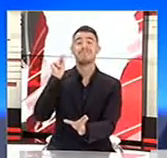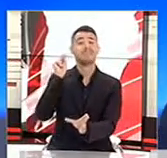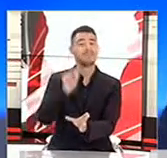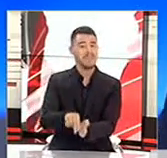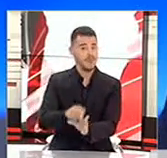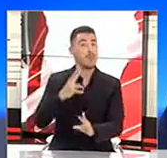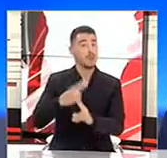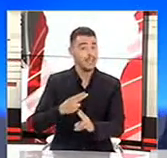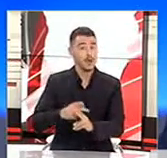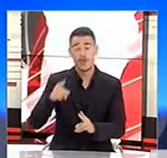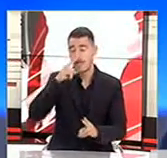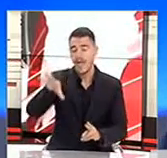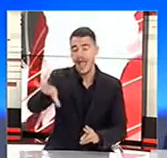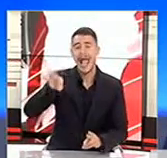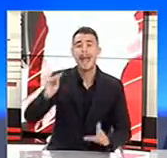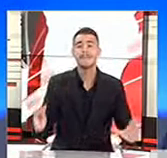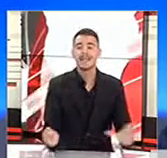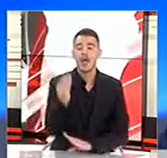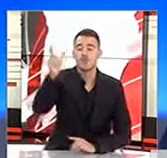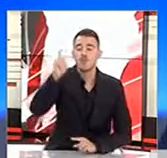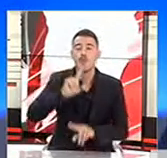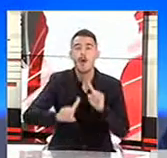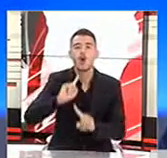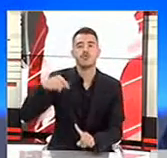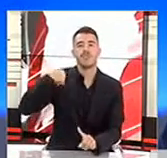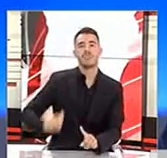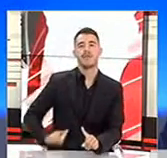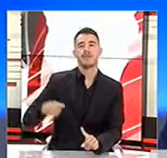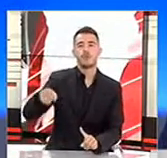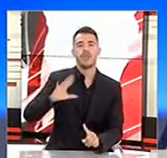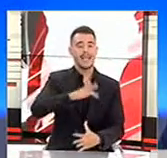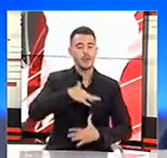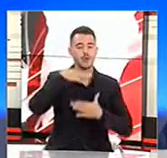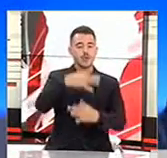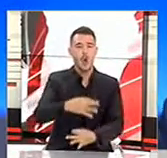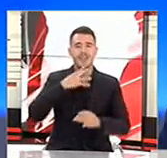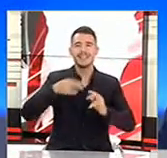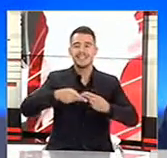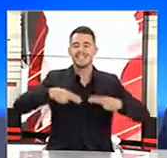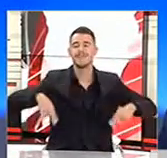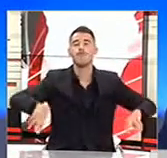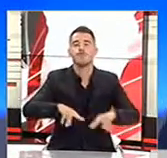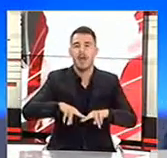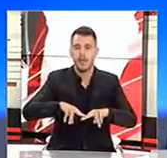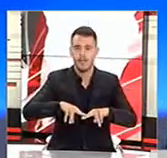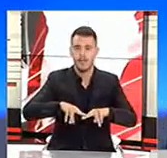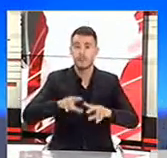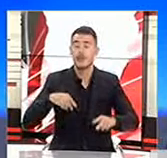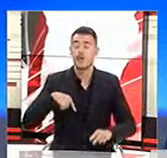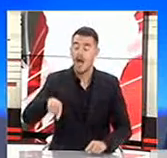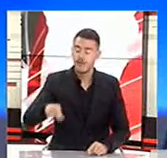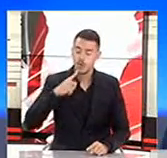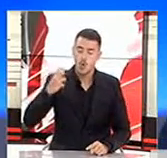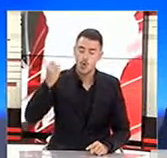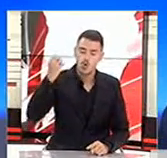την εκπροσώπηση στα Δημοτικά Συμβούλια. Και πιστεύω ότι σιγά σιγά θα διαμορφωθεί αυτή η κουλτούρα του διαλόγου και της συνεννόησης που θα